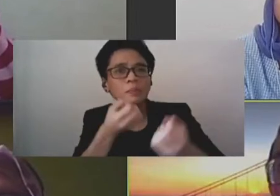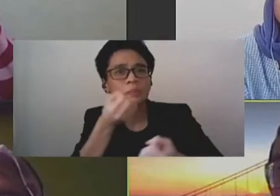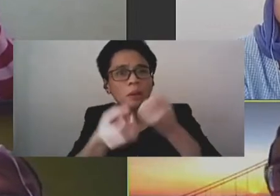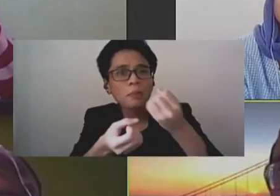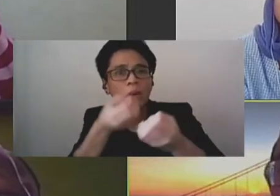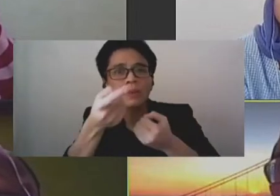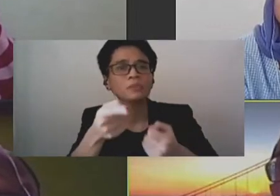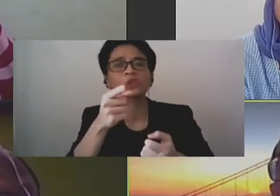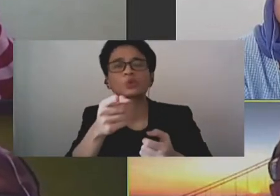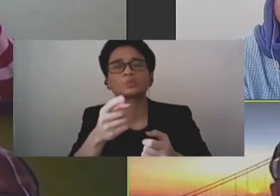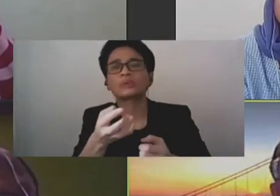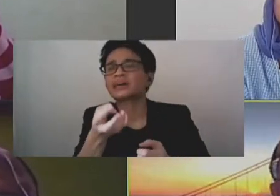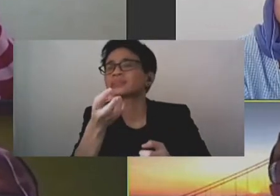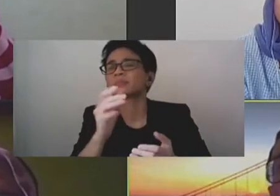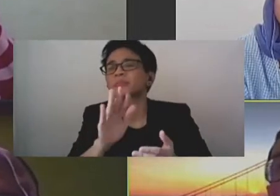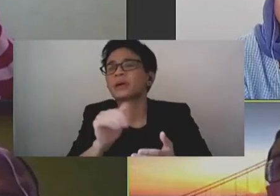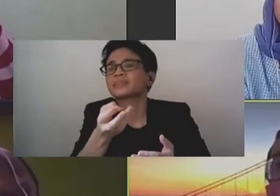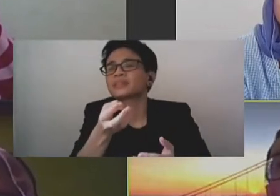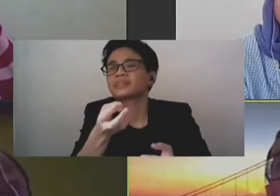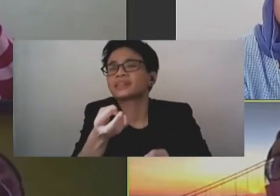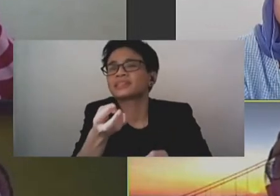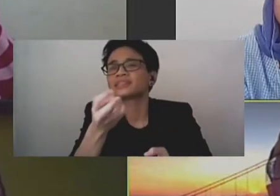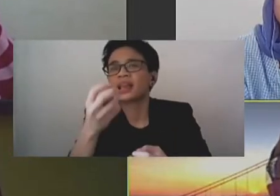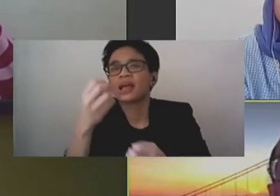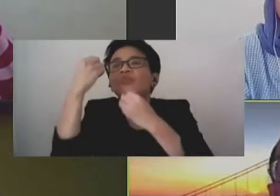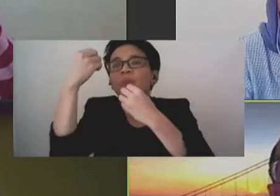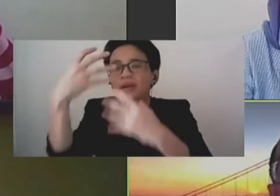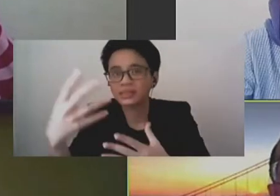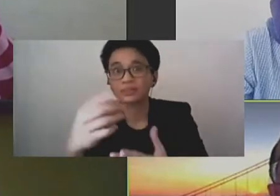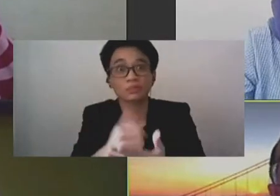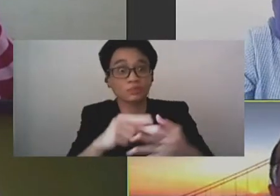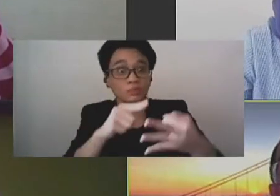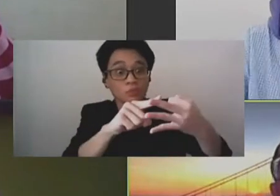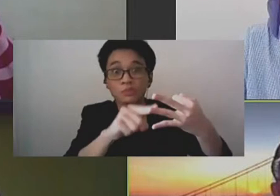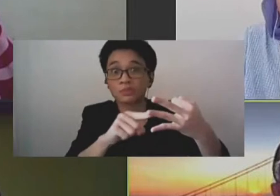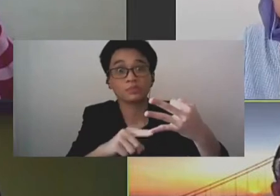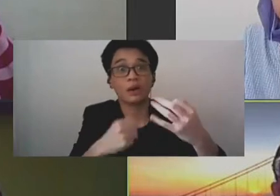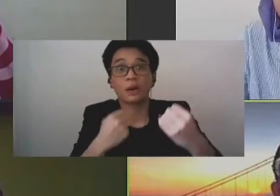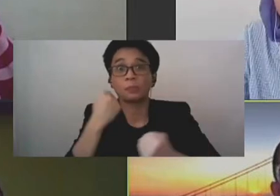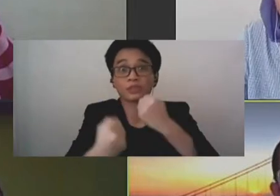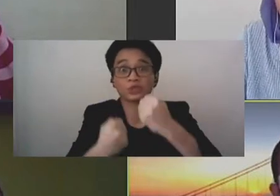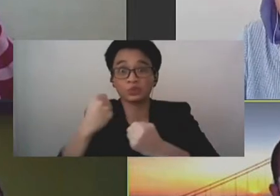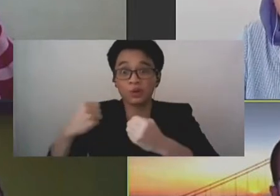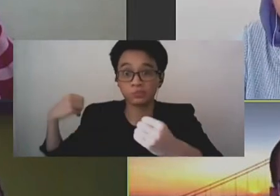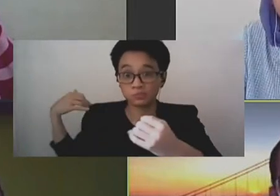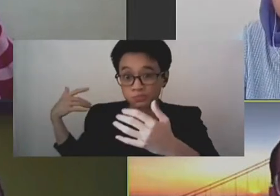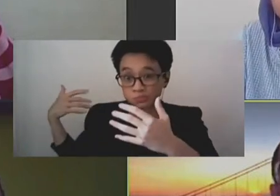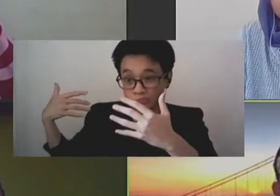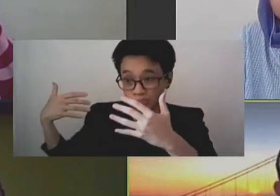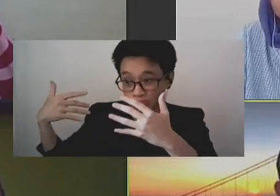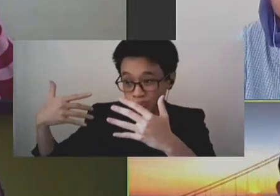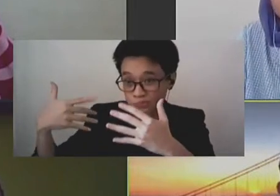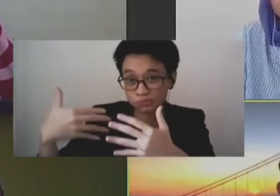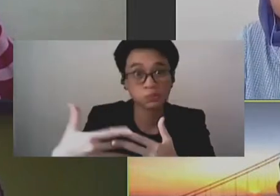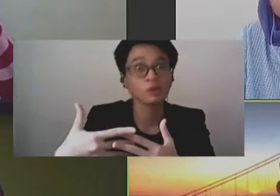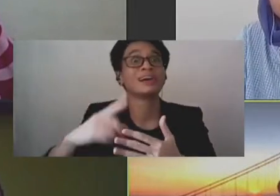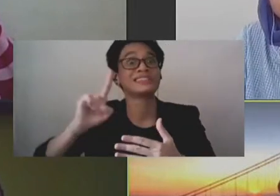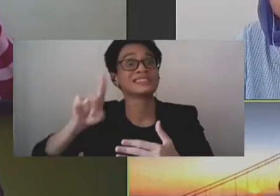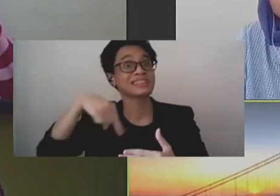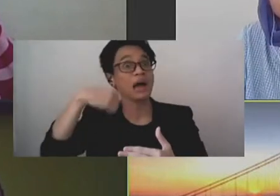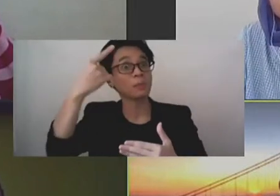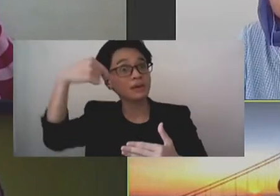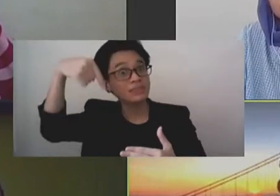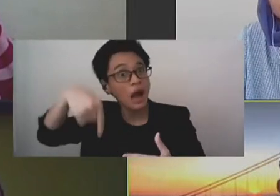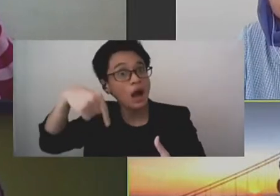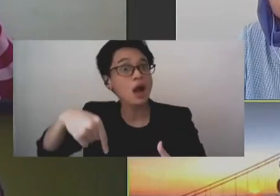tahu gitu kan. Bahwasanya type of iceberg itu adalah bagaimana perjuangan Bu Mima, Bu Santi, dan juga ibu itu untuk kemudian bisa kemudian